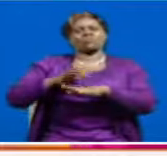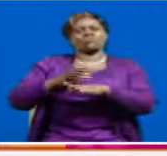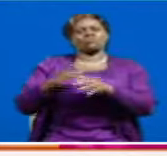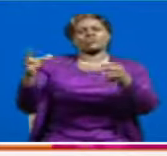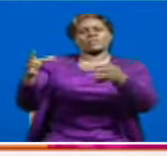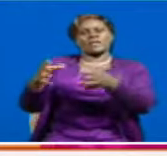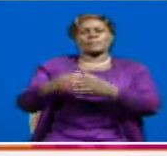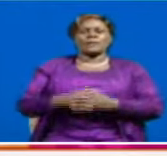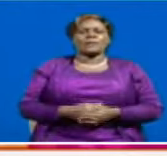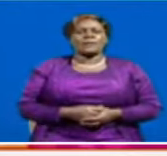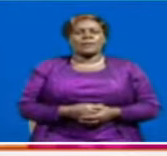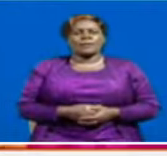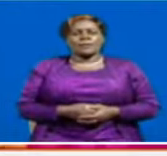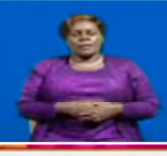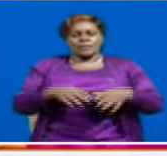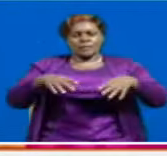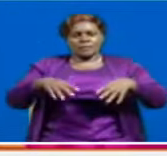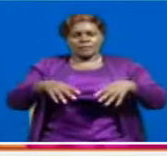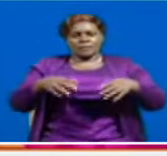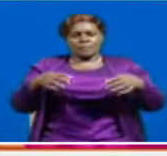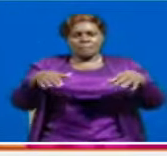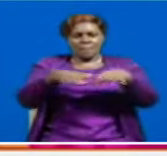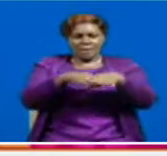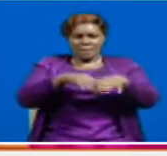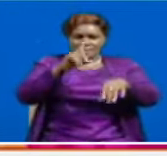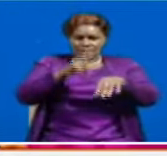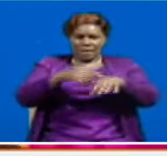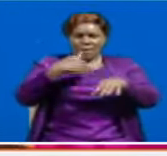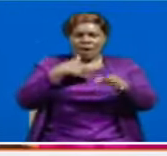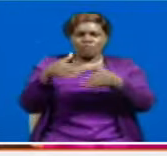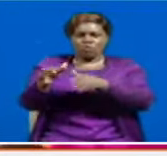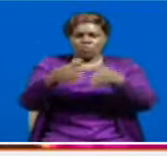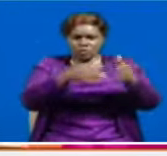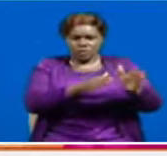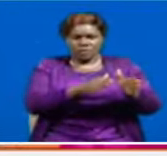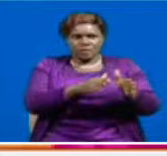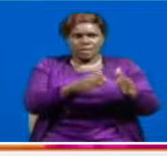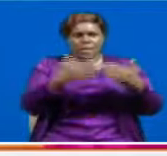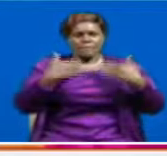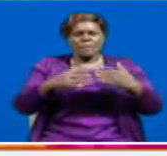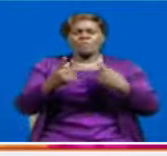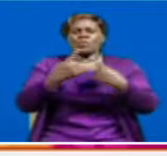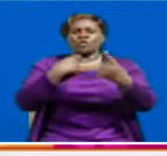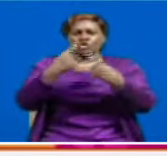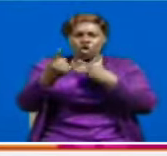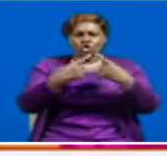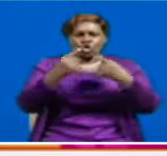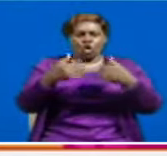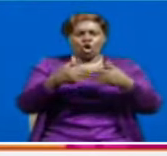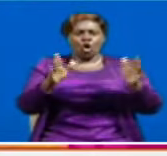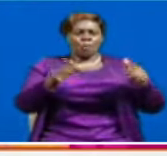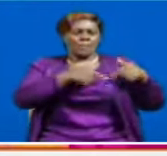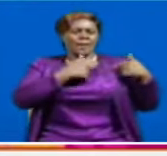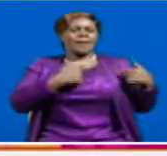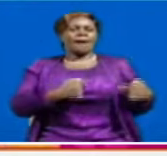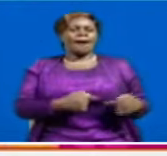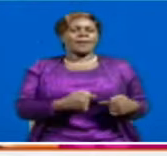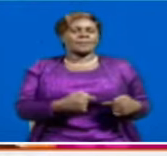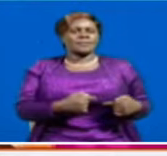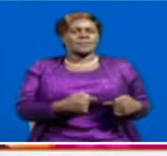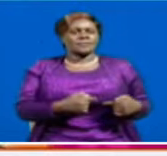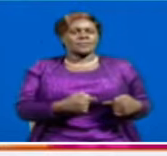chama. Chama inatakana wakati mko na nafasi namna hii, watu wanaokohoa wanatoa kila